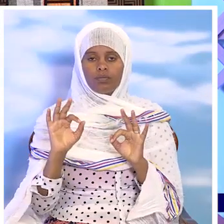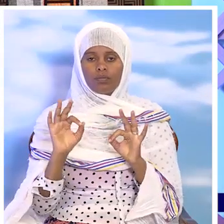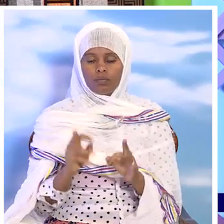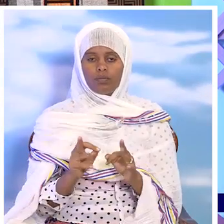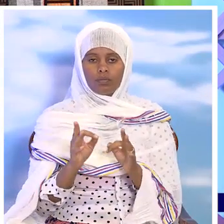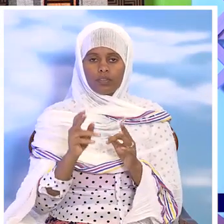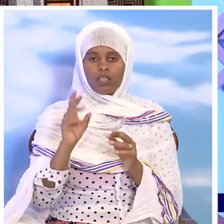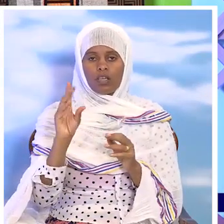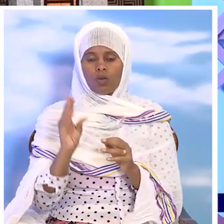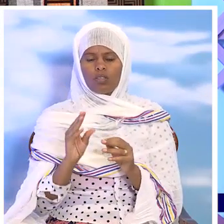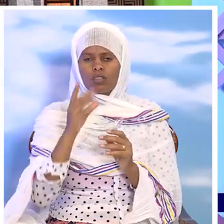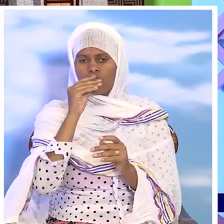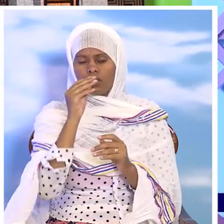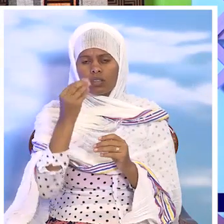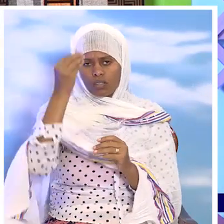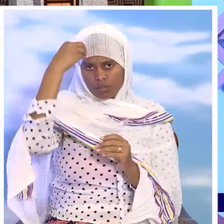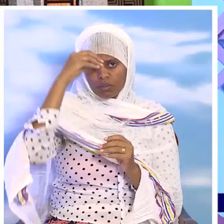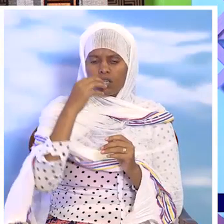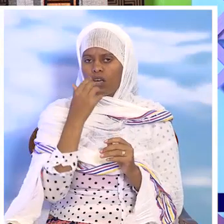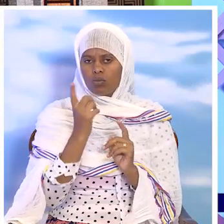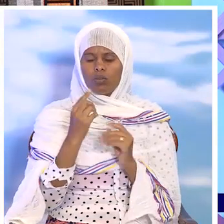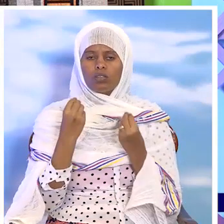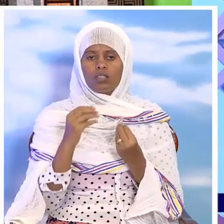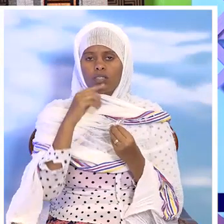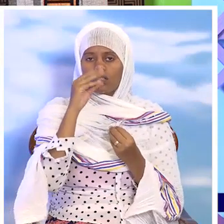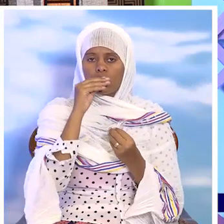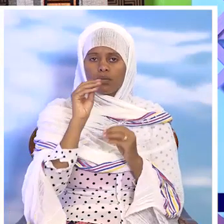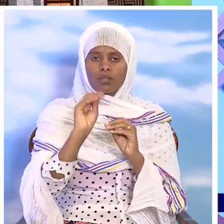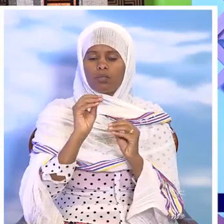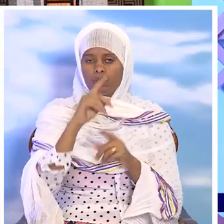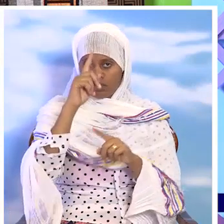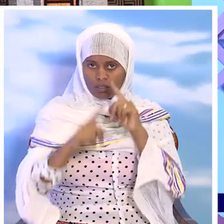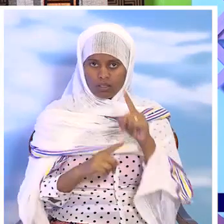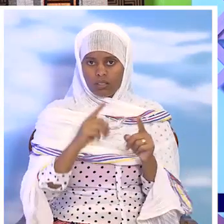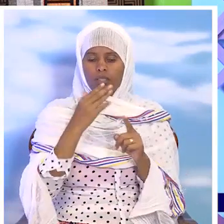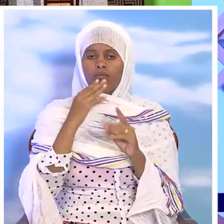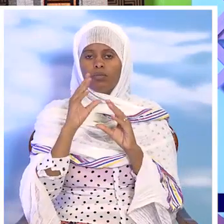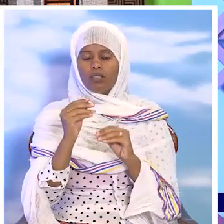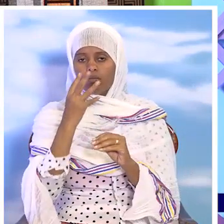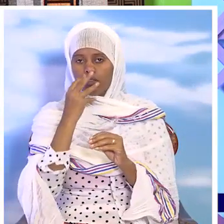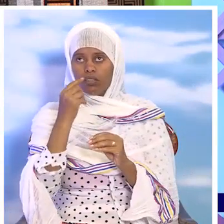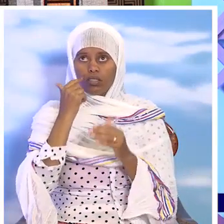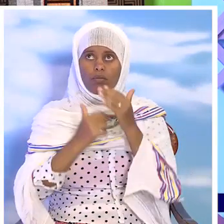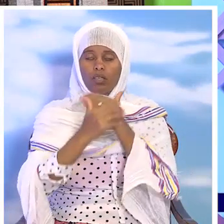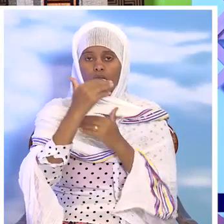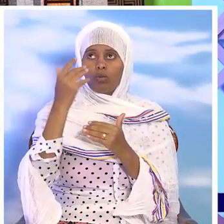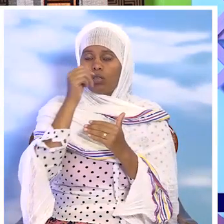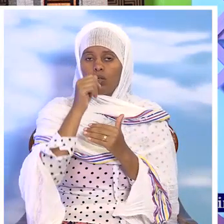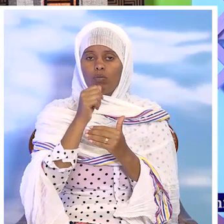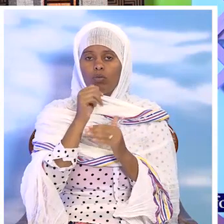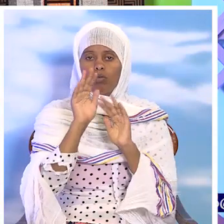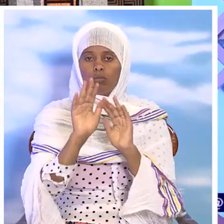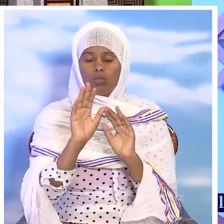ንሃዋርያት እንታይ ክንዛረብ ኢና እንታይ ክንምህር ኢና ኣይትበሉ እንታይ ዝዛረብ ዝምህር ዝምዕድ መንፈስ ሰማያዊ